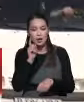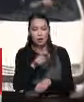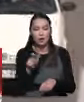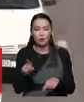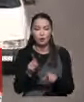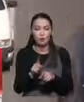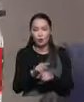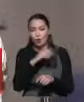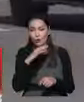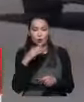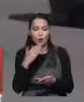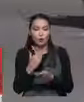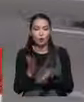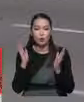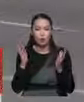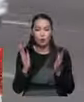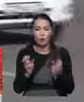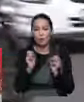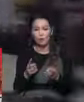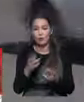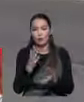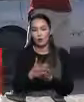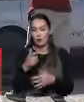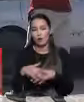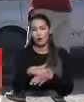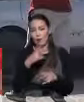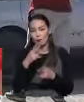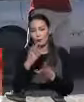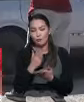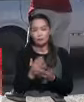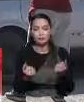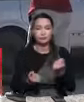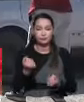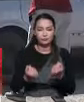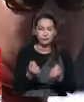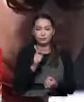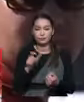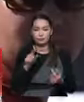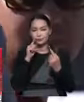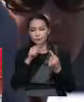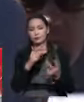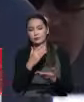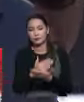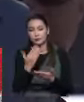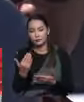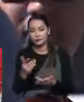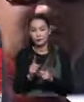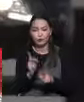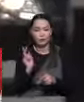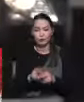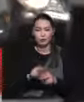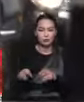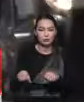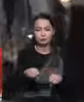қарасы қалың. Бұл үлкен қауіп тудыруда дейді тұрғындар. Әсіресе көлік жүргізушілері наразы. Олардың жүруіне кедергі